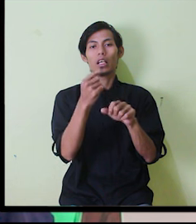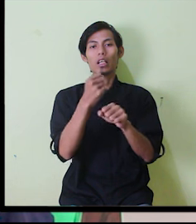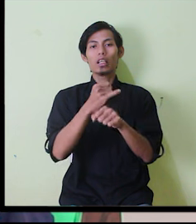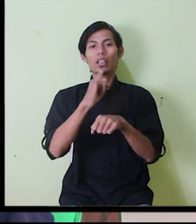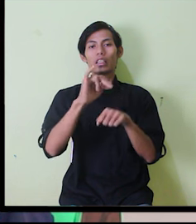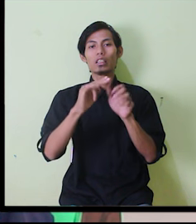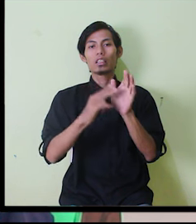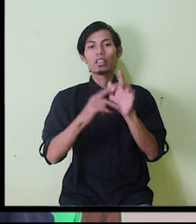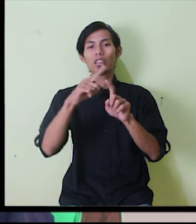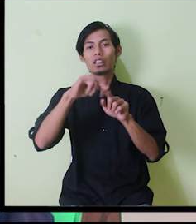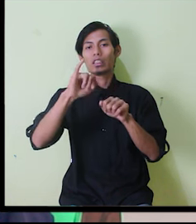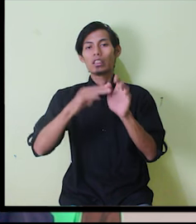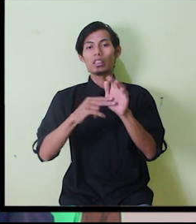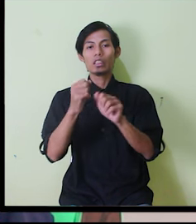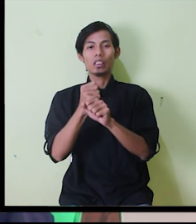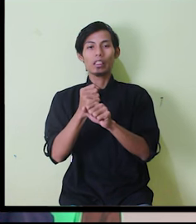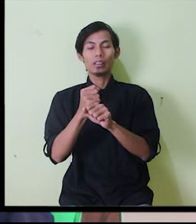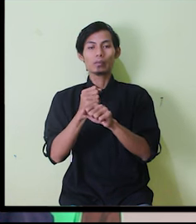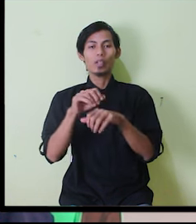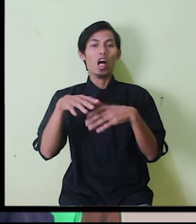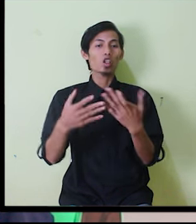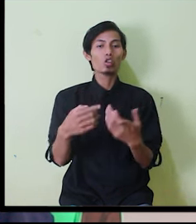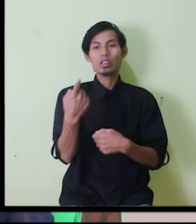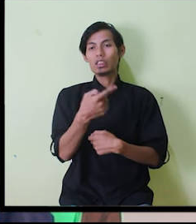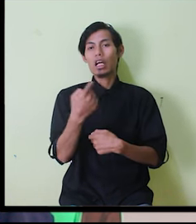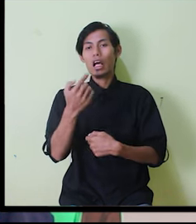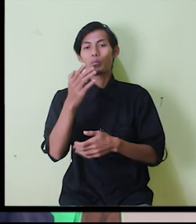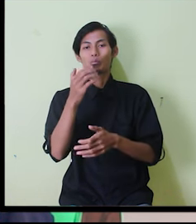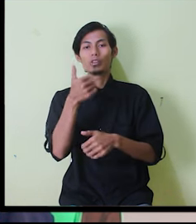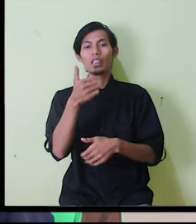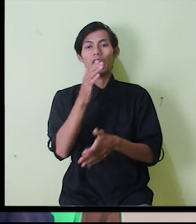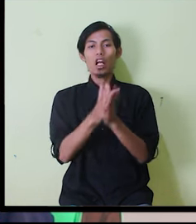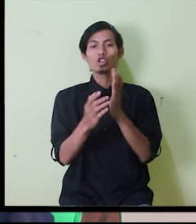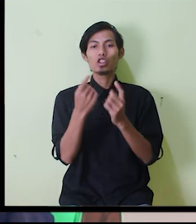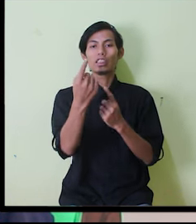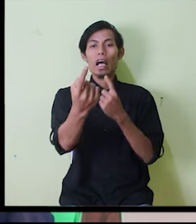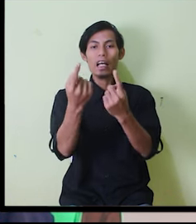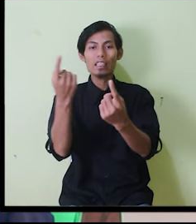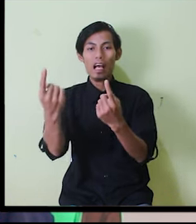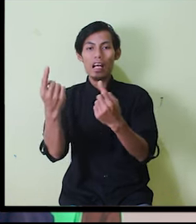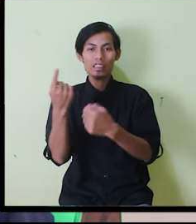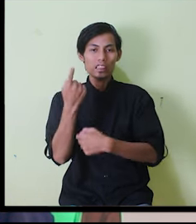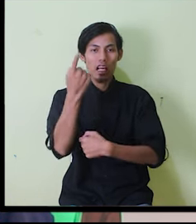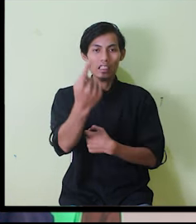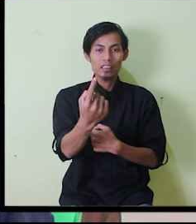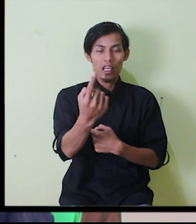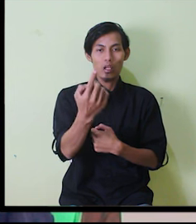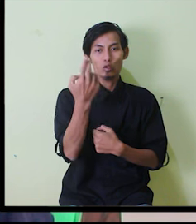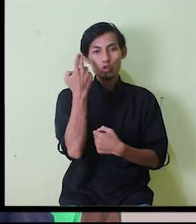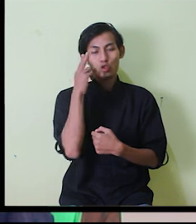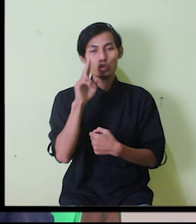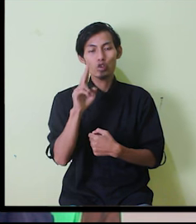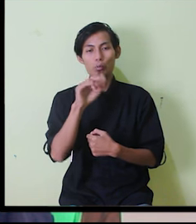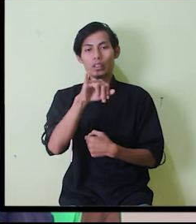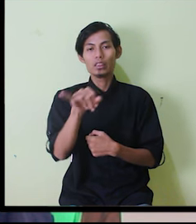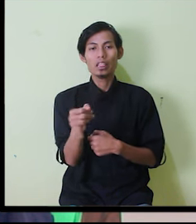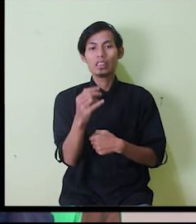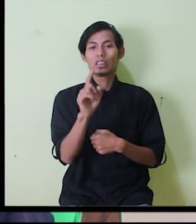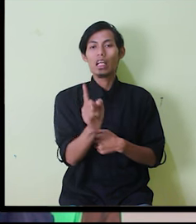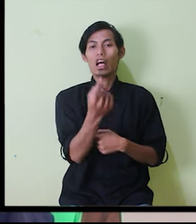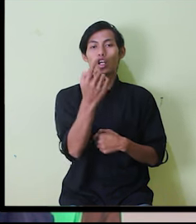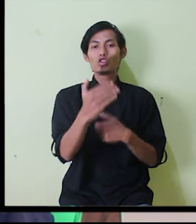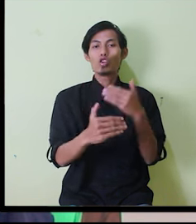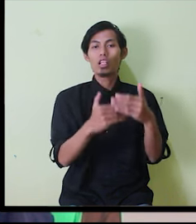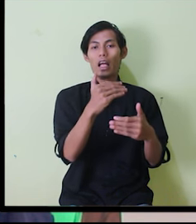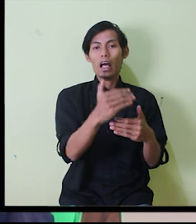rencana untuk malah kita jemput bola d to door nah ini yang sebagai salah satu langkah kita pengenalan kepada